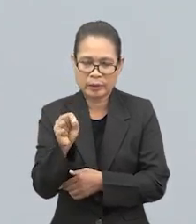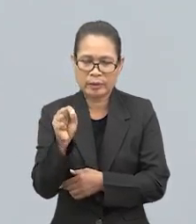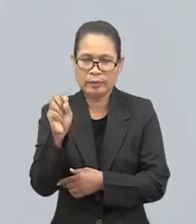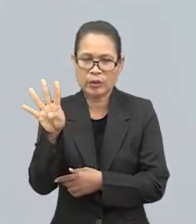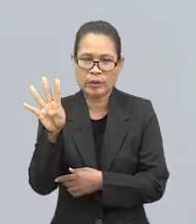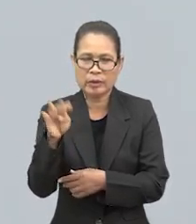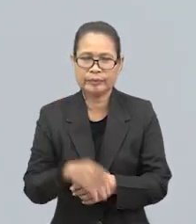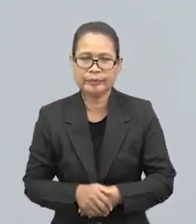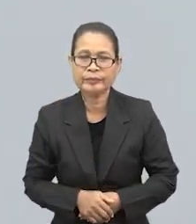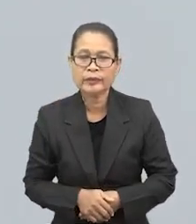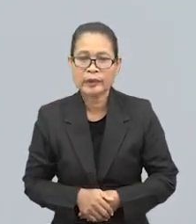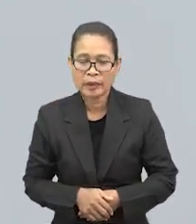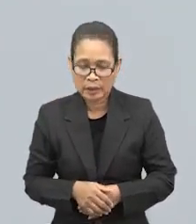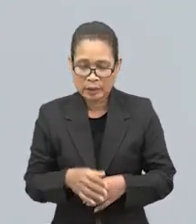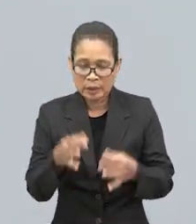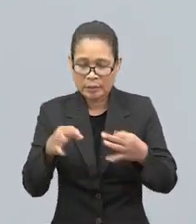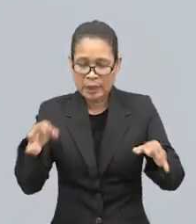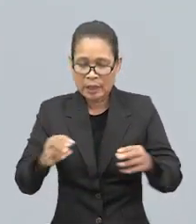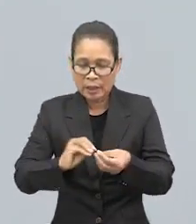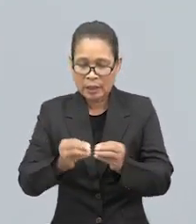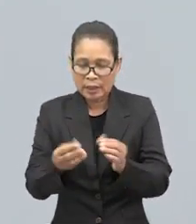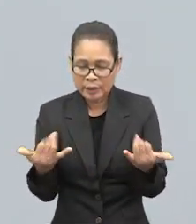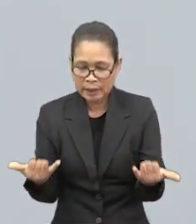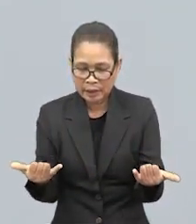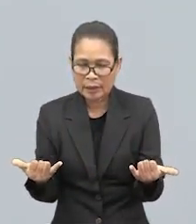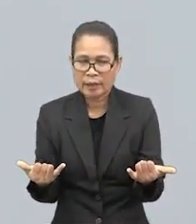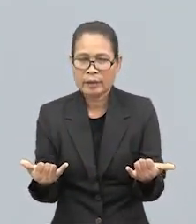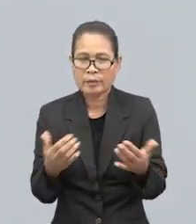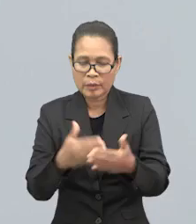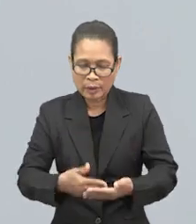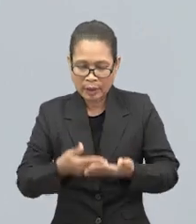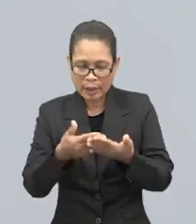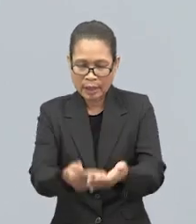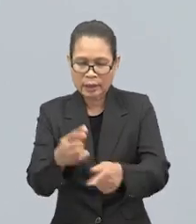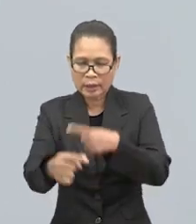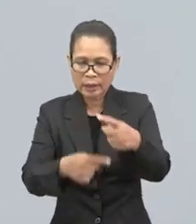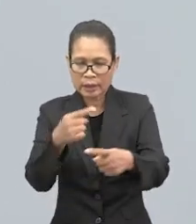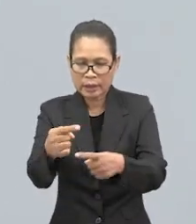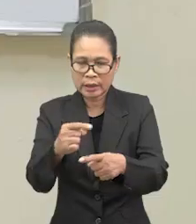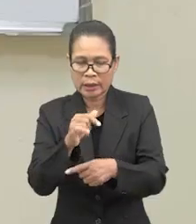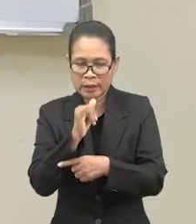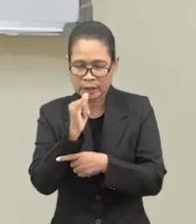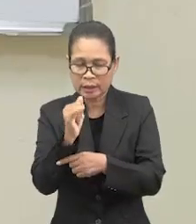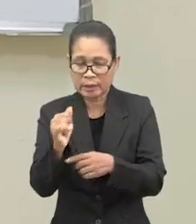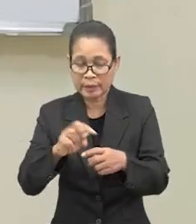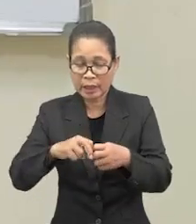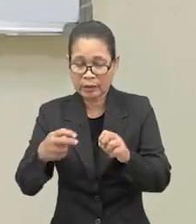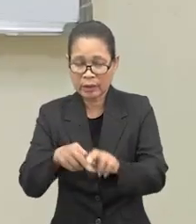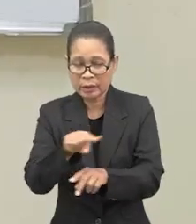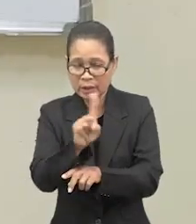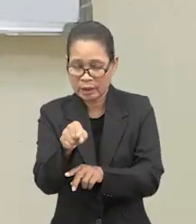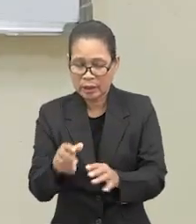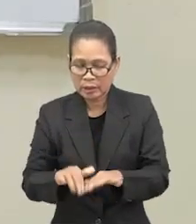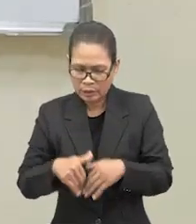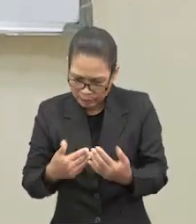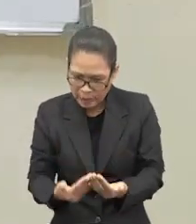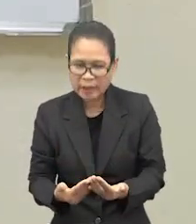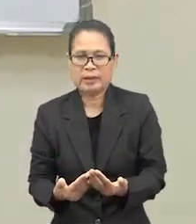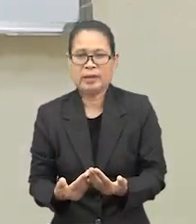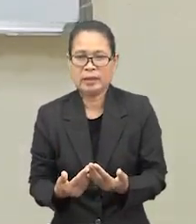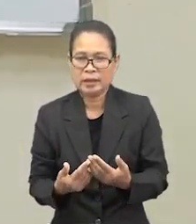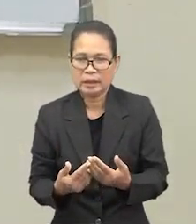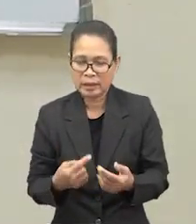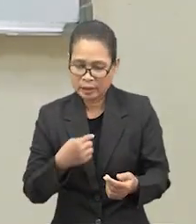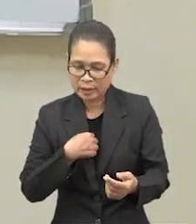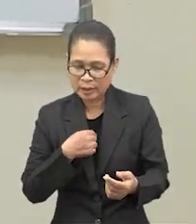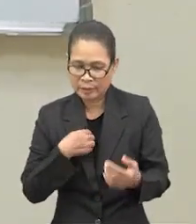chọc buồn. Dạ. Chẳng lỡ ba. Lên nì. Ta con bằng ca tia chìa chìm nọt bàn ra đuổi mặt địch. Dạ, nẹ cử bàn